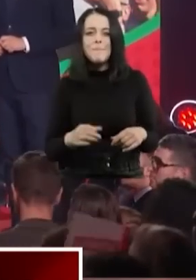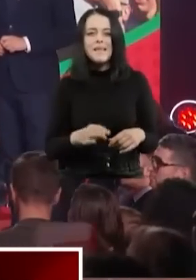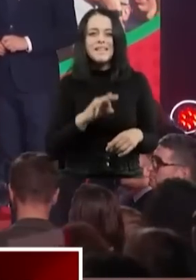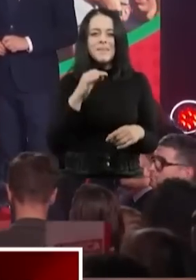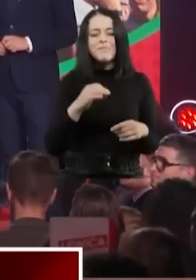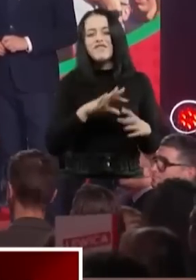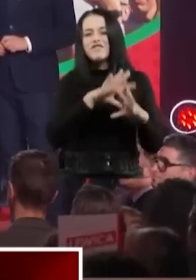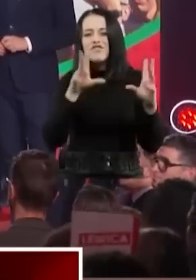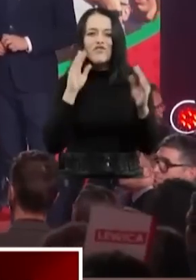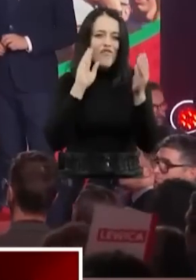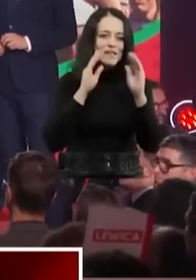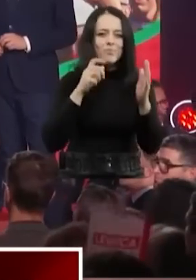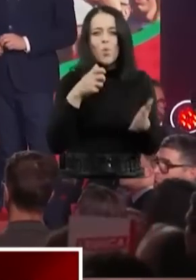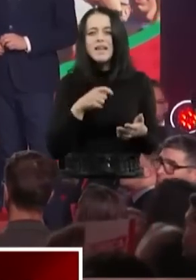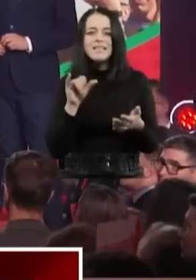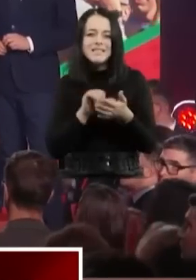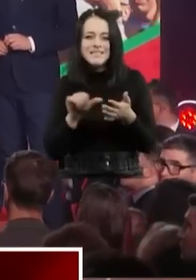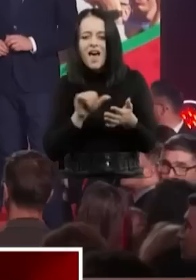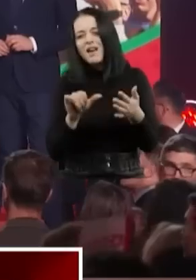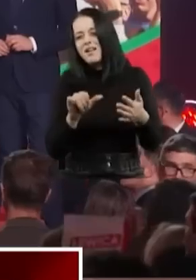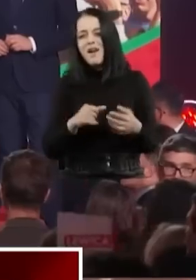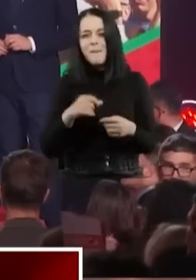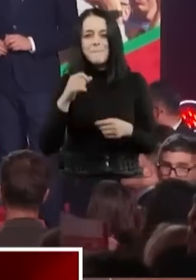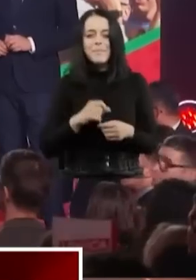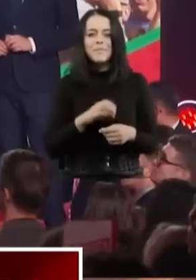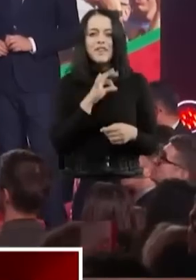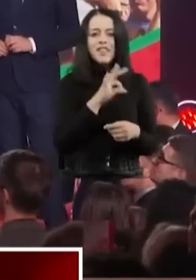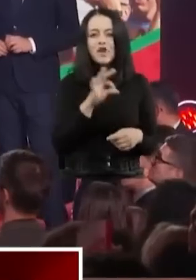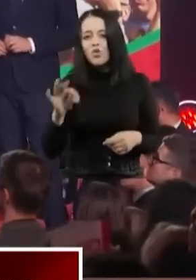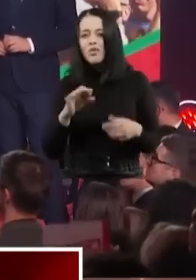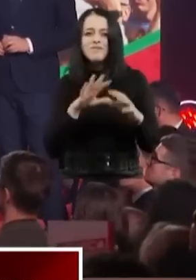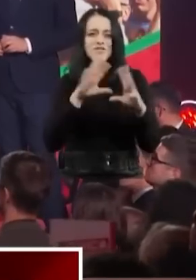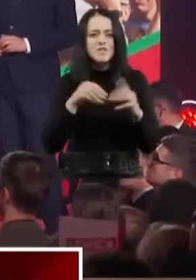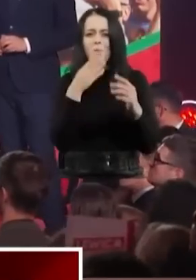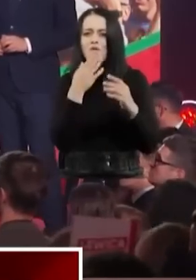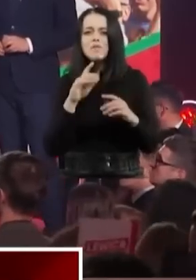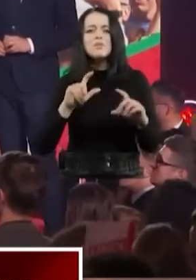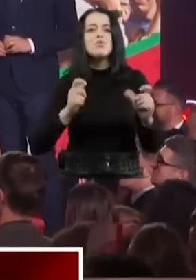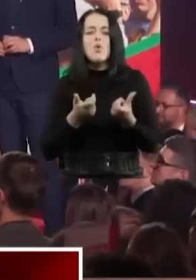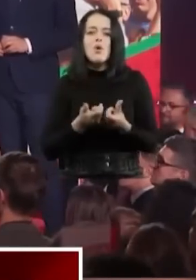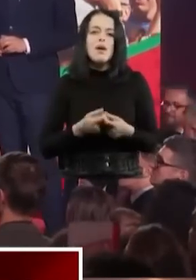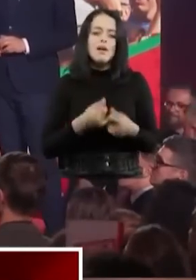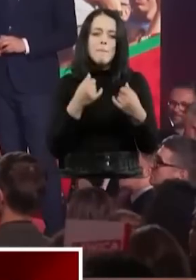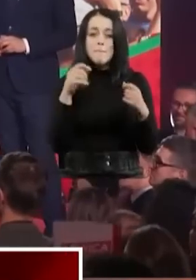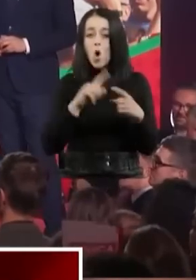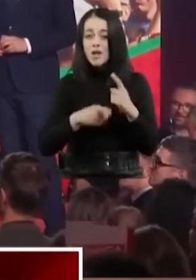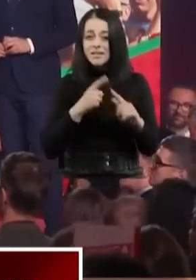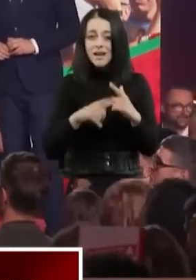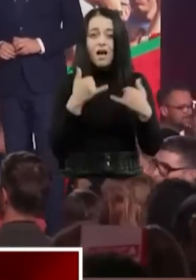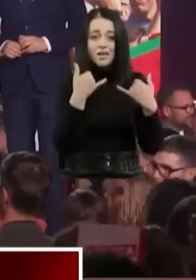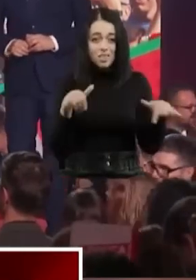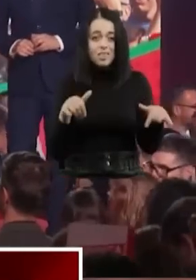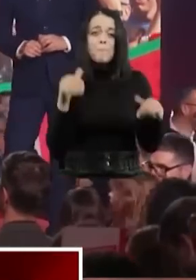tej kwestii, z kim są prowadzone rozmowy? Nie, to wszystko toczy się jakby bardzo pod stołem generalnie. Poza tym